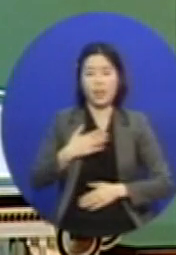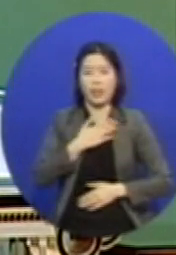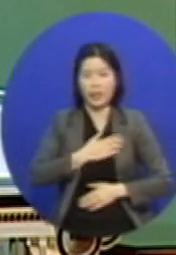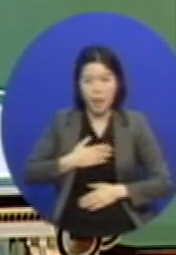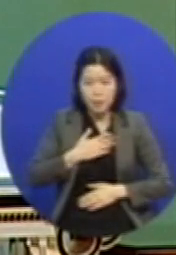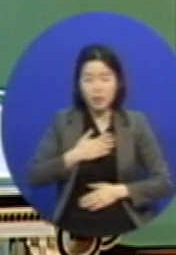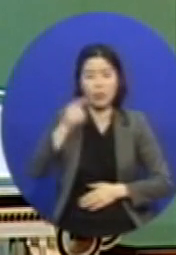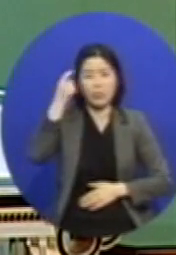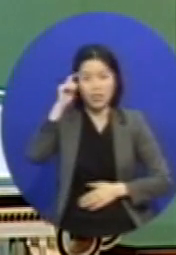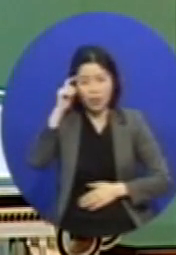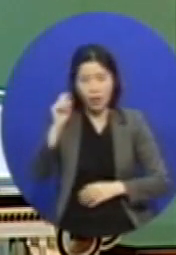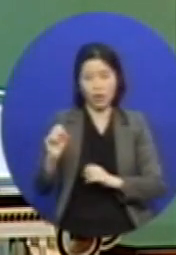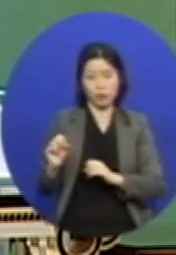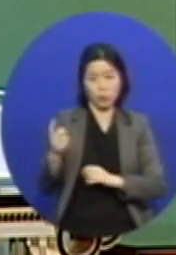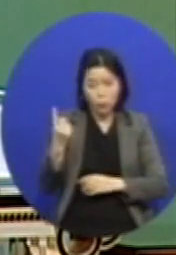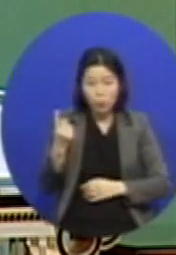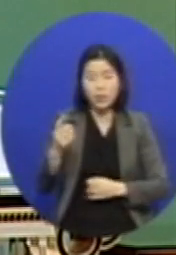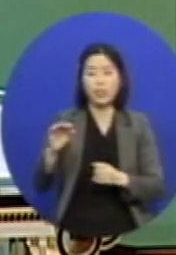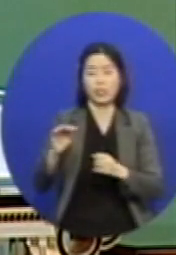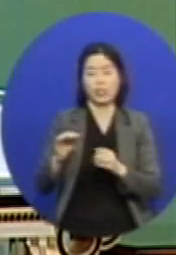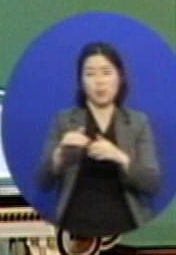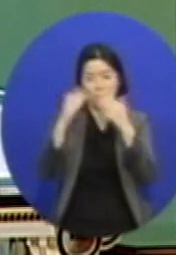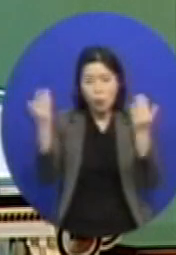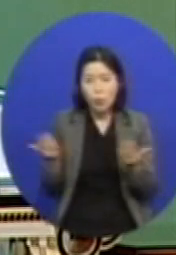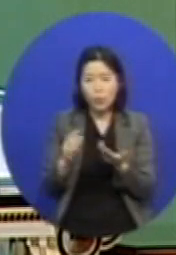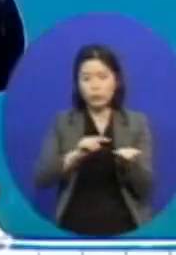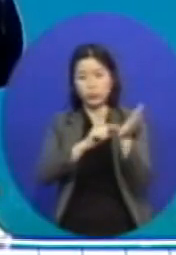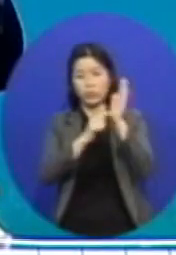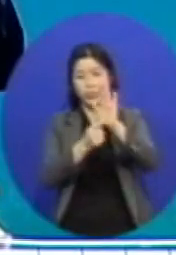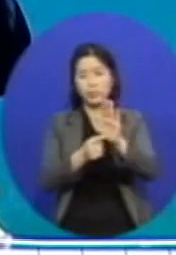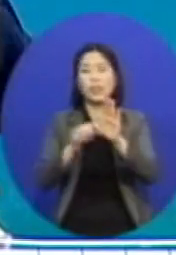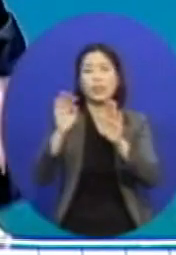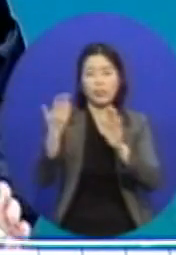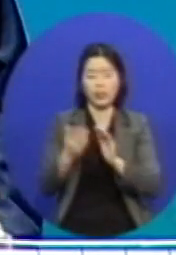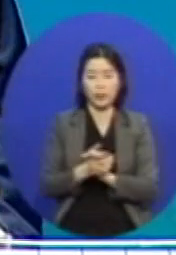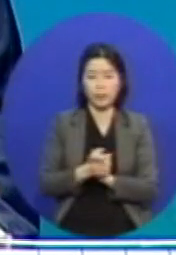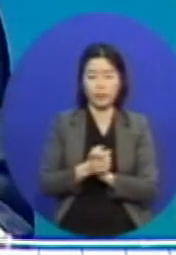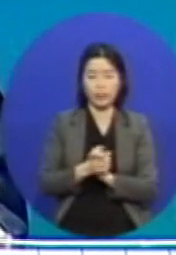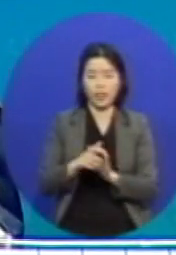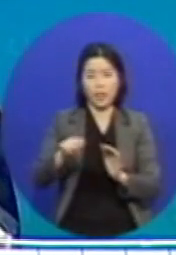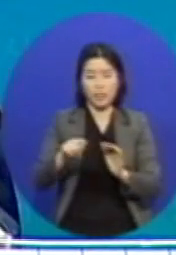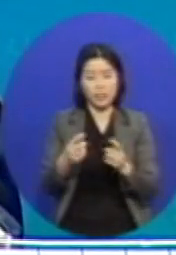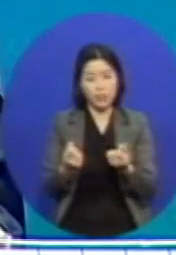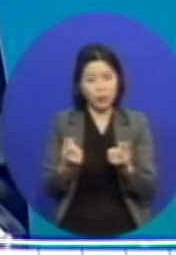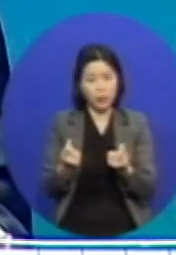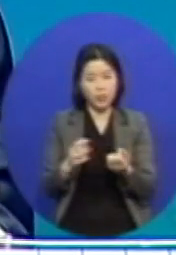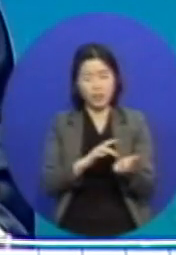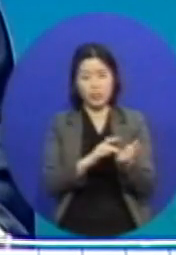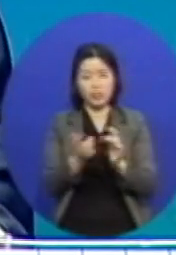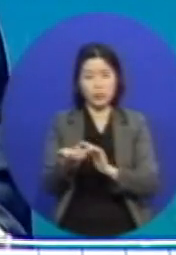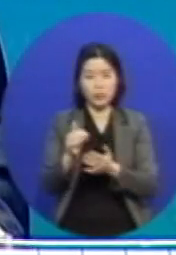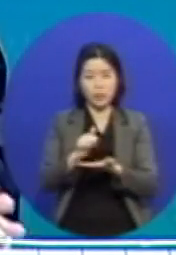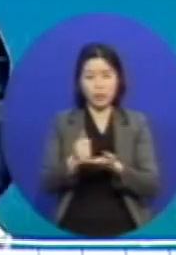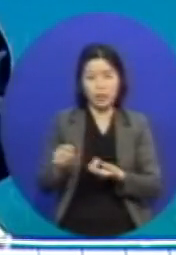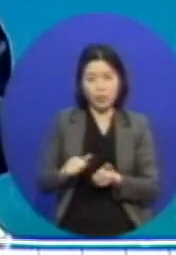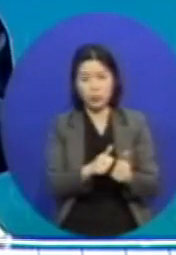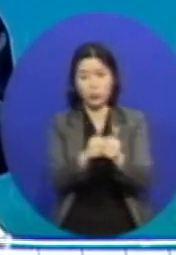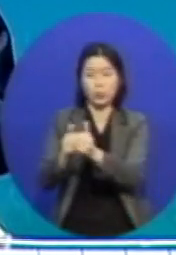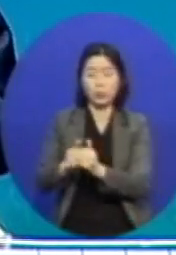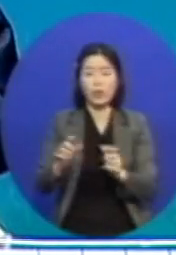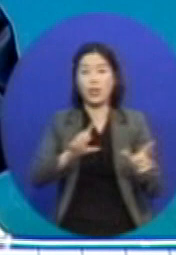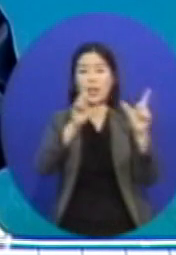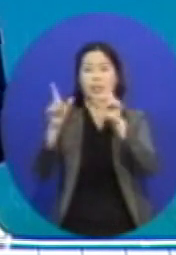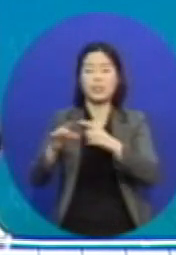생각 동기 까지 다 드러납니다 여러분이 예수님과 이렇게 동행하며 살다보면 여러분의